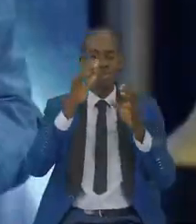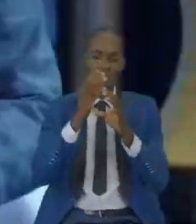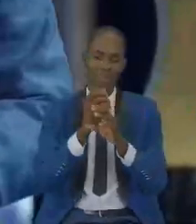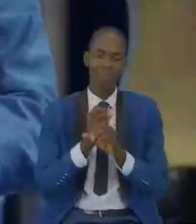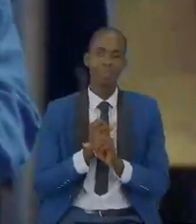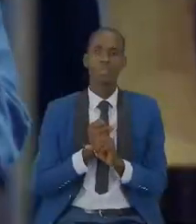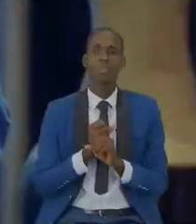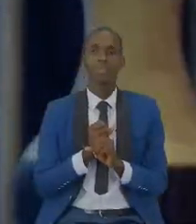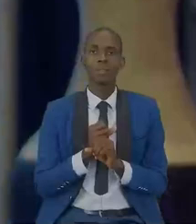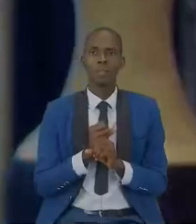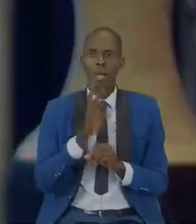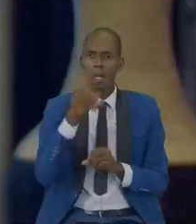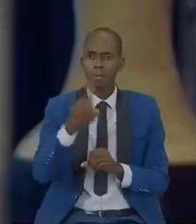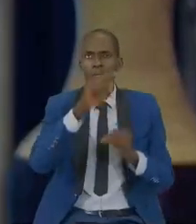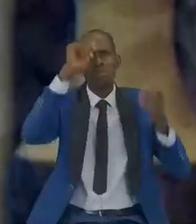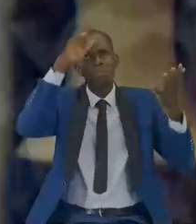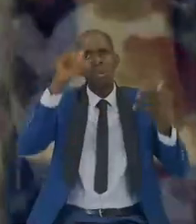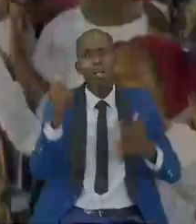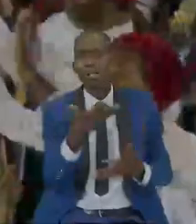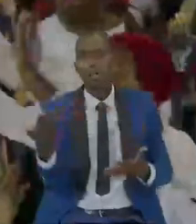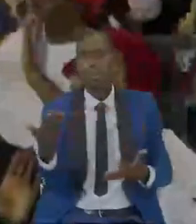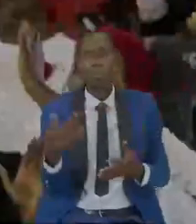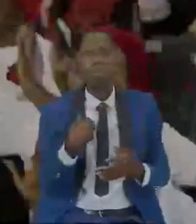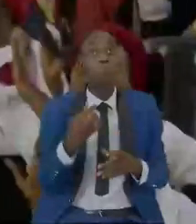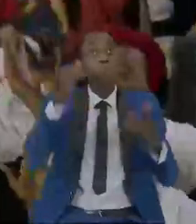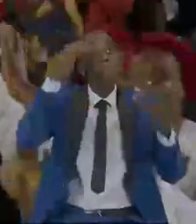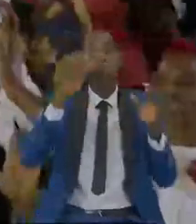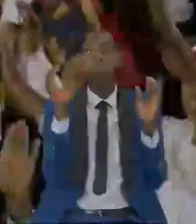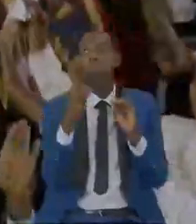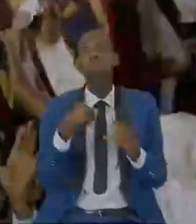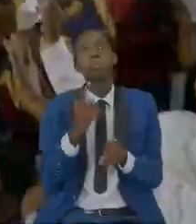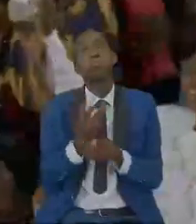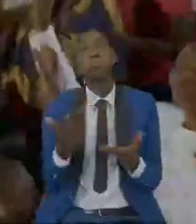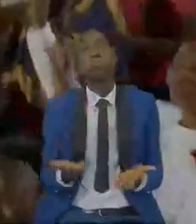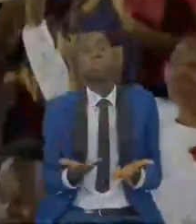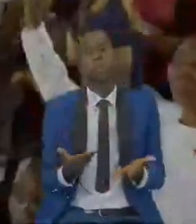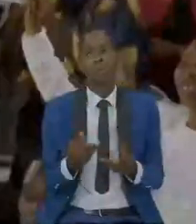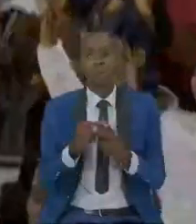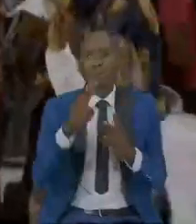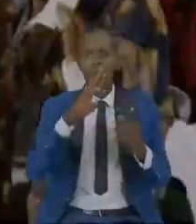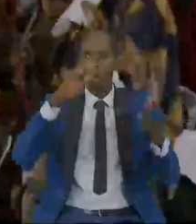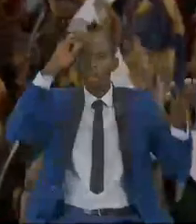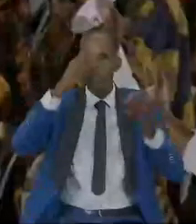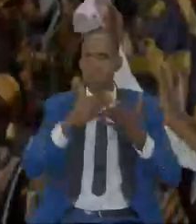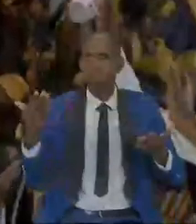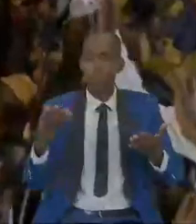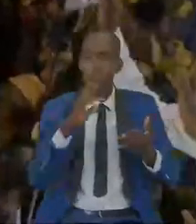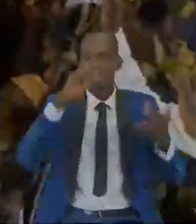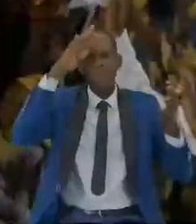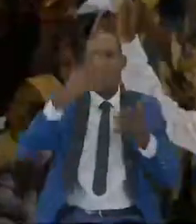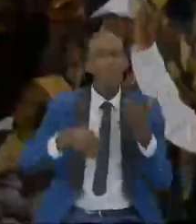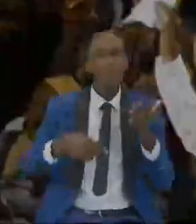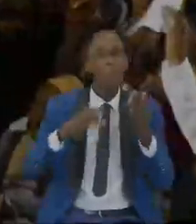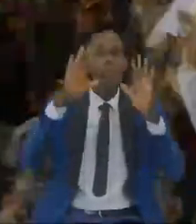L'attente, la réalisation. Y a-t-il quelqu'un qui espère quelque chose ce jour? Vous espérez